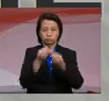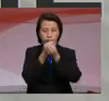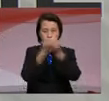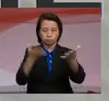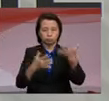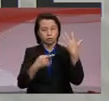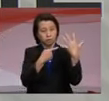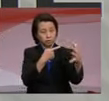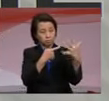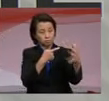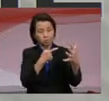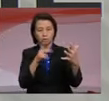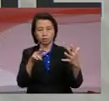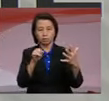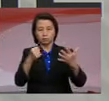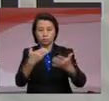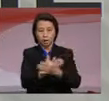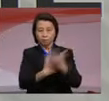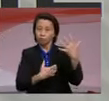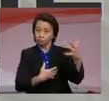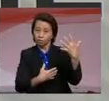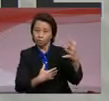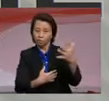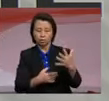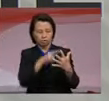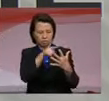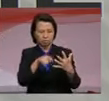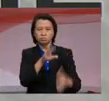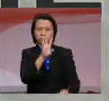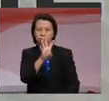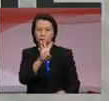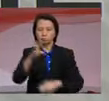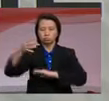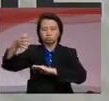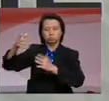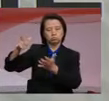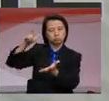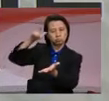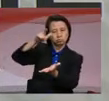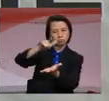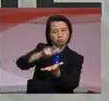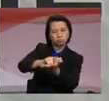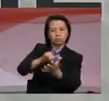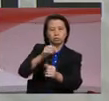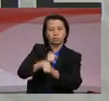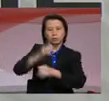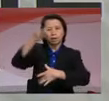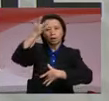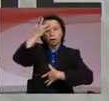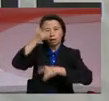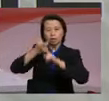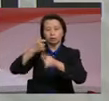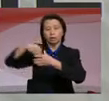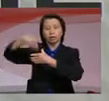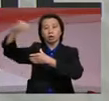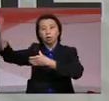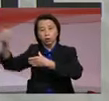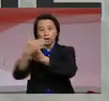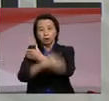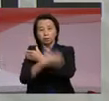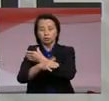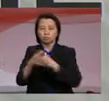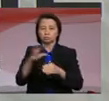daripada 15 kes baru yang dilaporkan, 4 kes adalah kes import yang telah mendapat jangkitan di luar negara